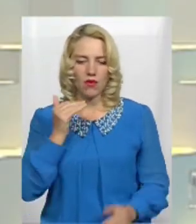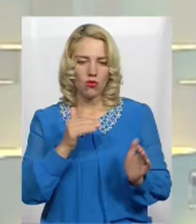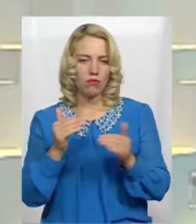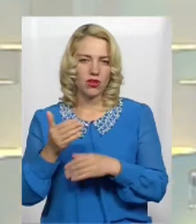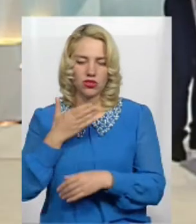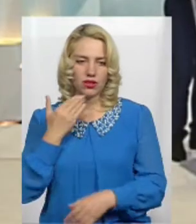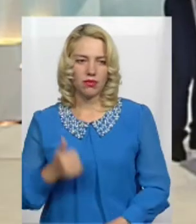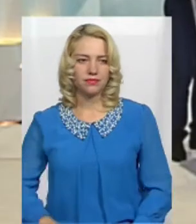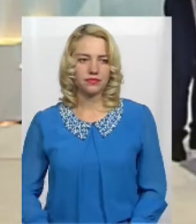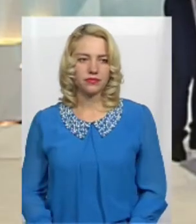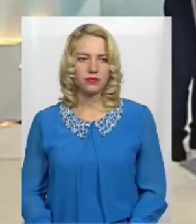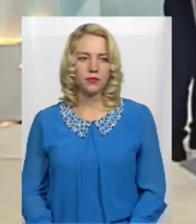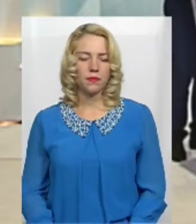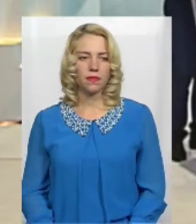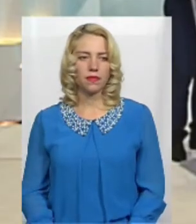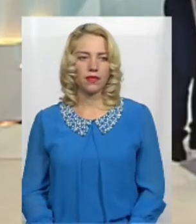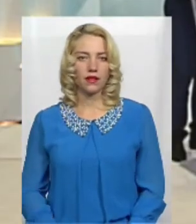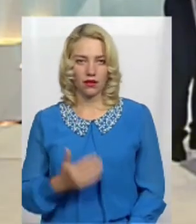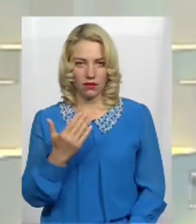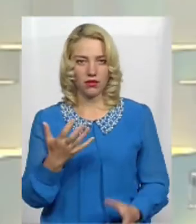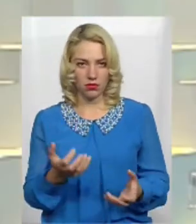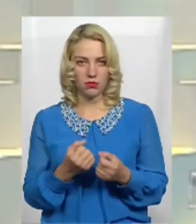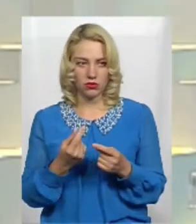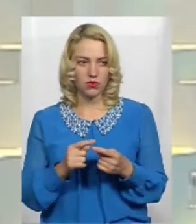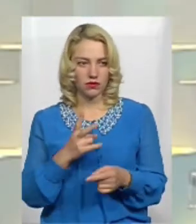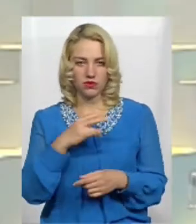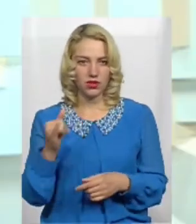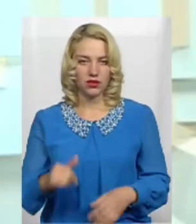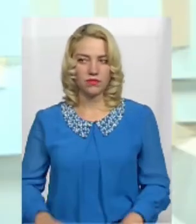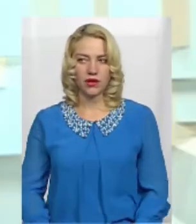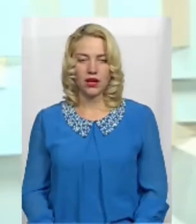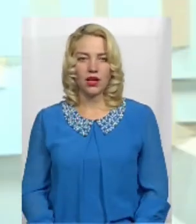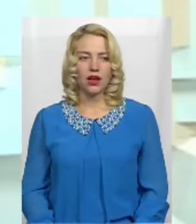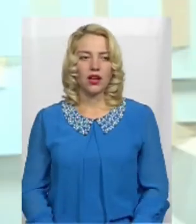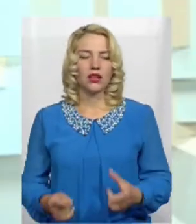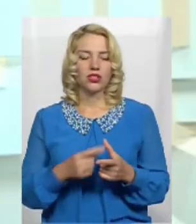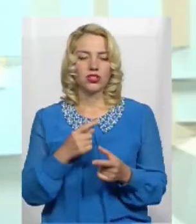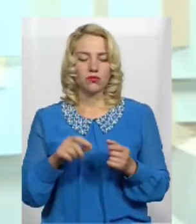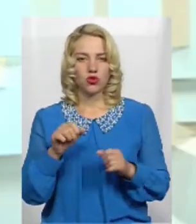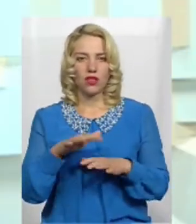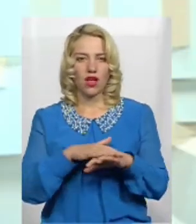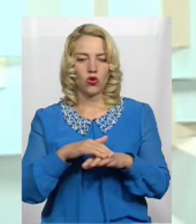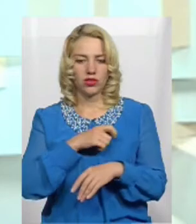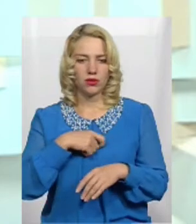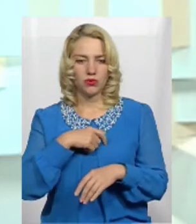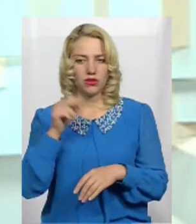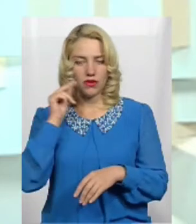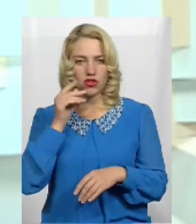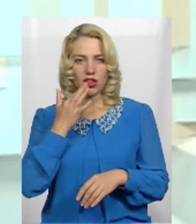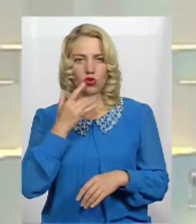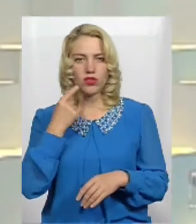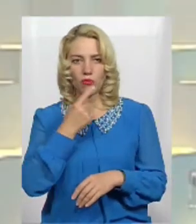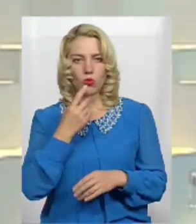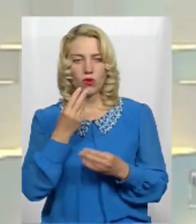наразі. Правильно. А ви це підтримуєте, до речі? Ні. Чи може народний депутат за державний кошт вивчати іноземну